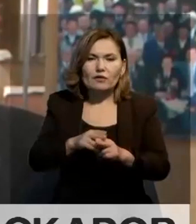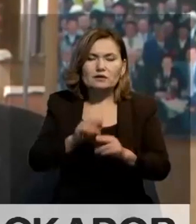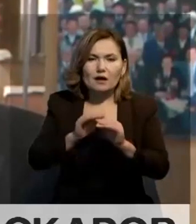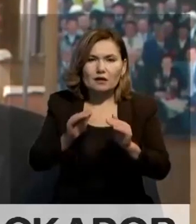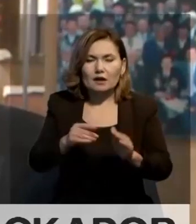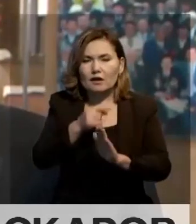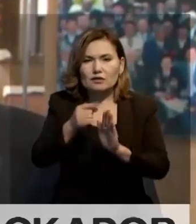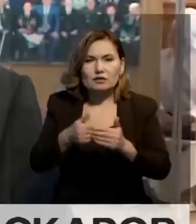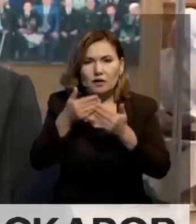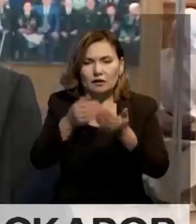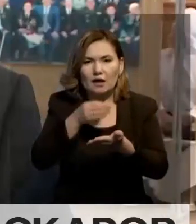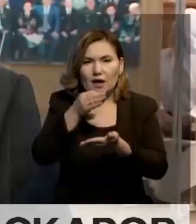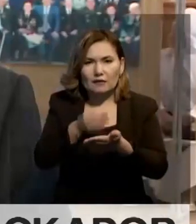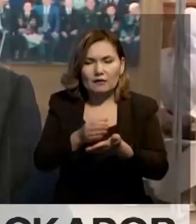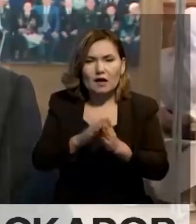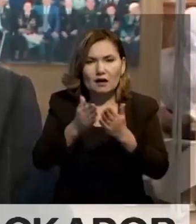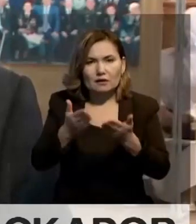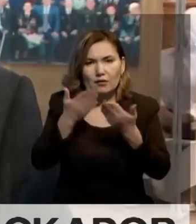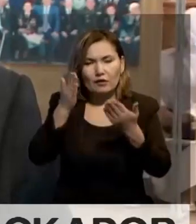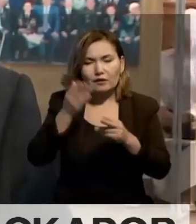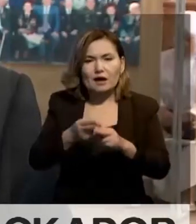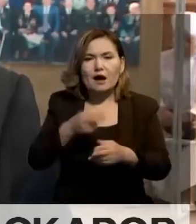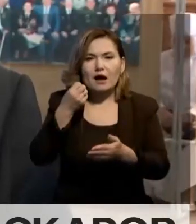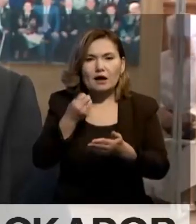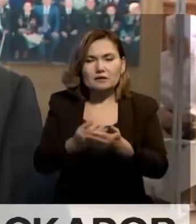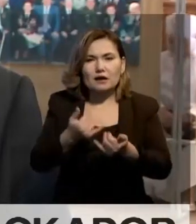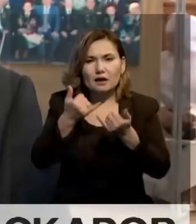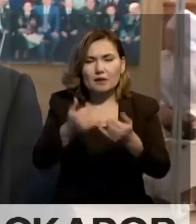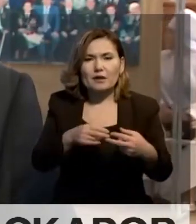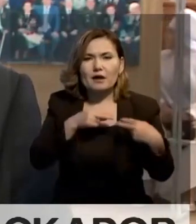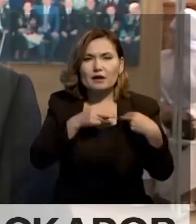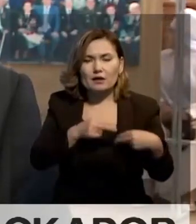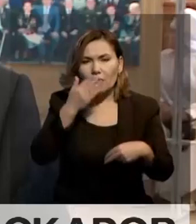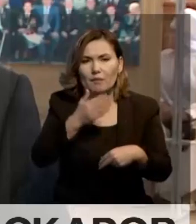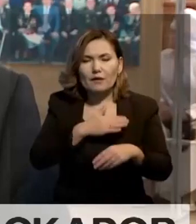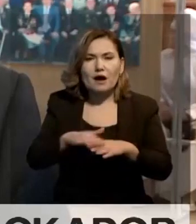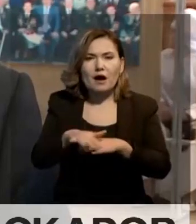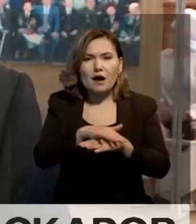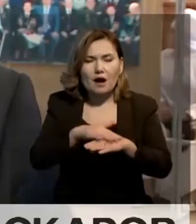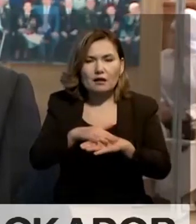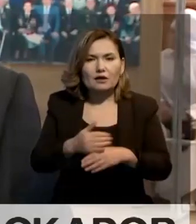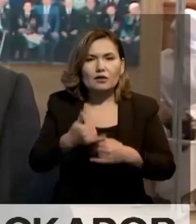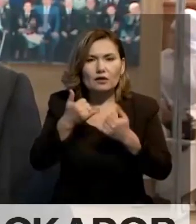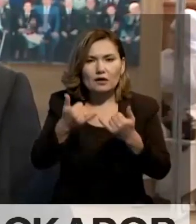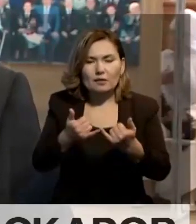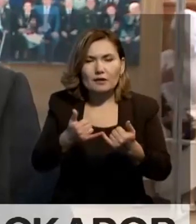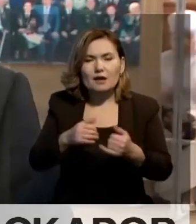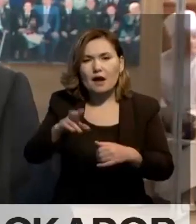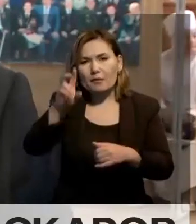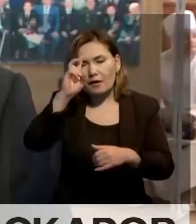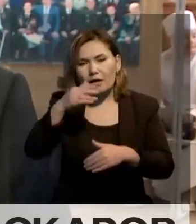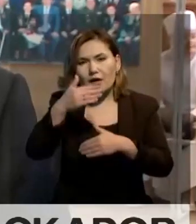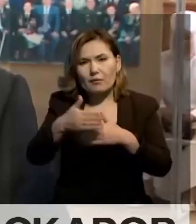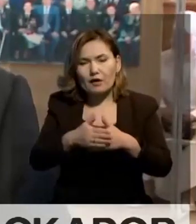үлкен осы бағыт деп ойлаймыз. Оның қасиетін, қадірін, еңбекке деген, халқына деген, мемлекетіне деген